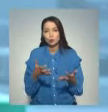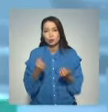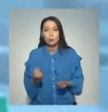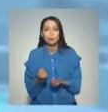государства